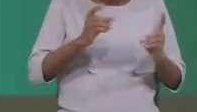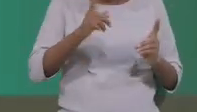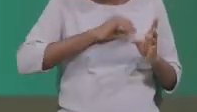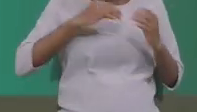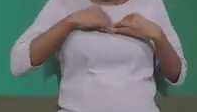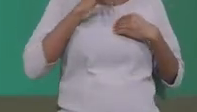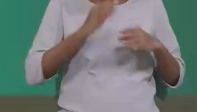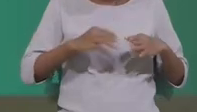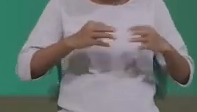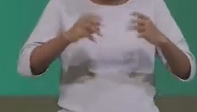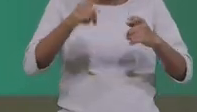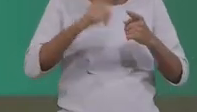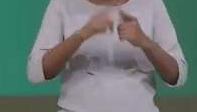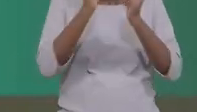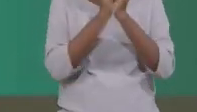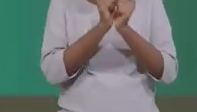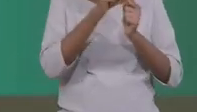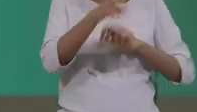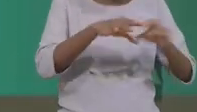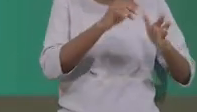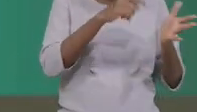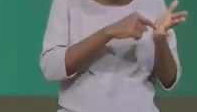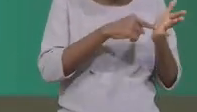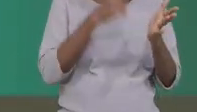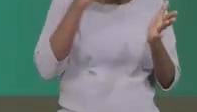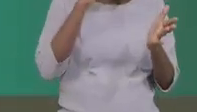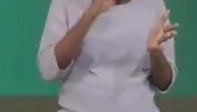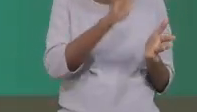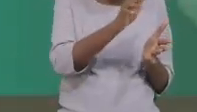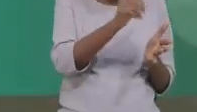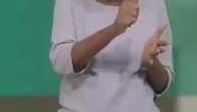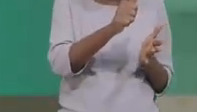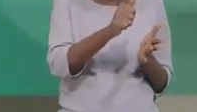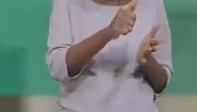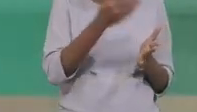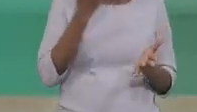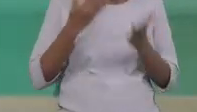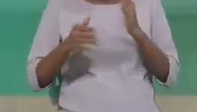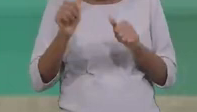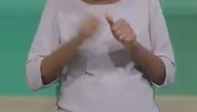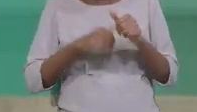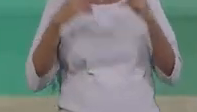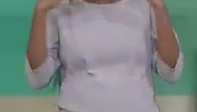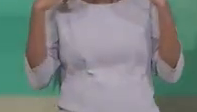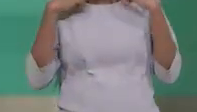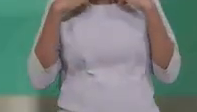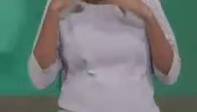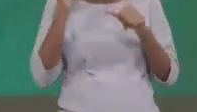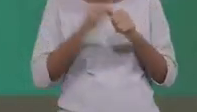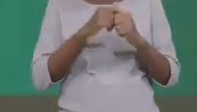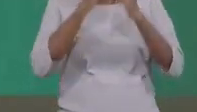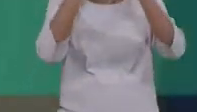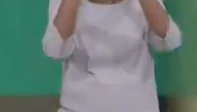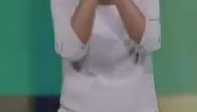Car ainsi parle l'Éternel, c'est gratuitement que vous avez été vendu, vous l'avez fait vous-même. Et que